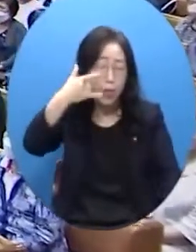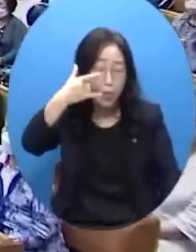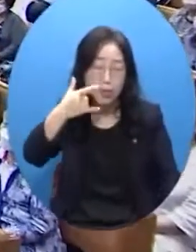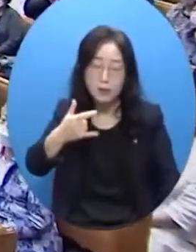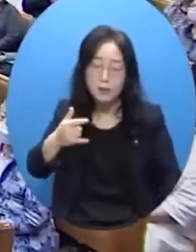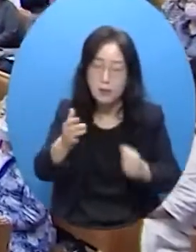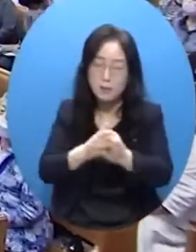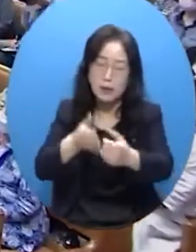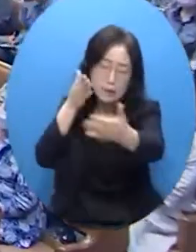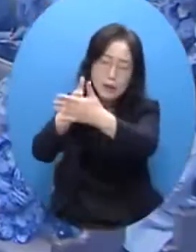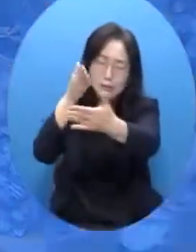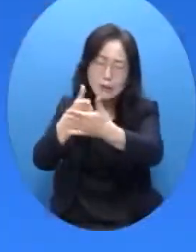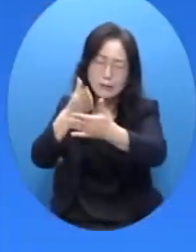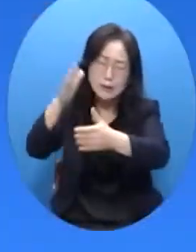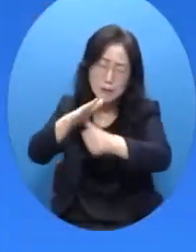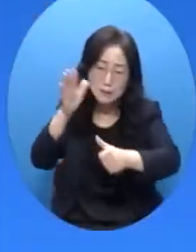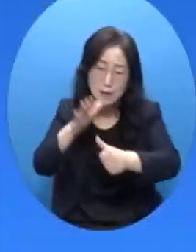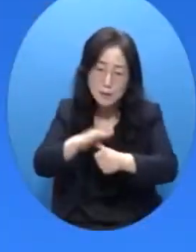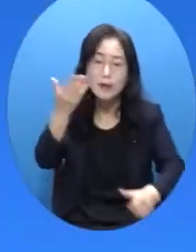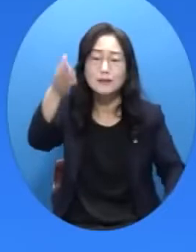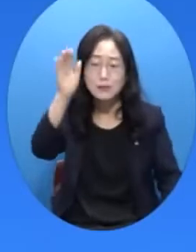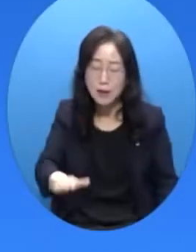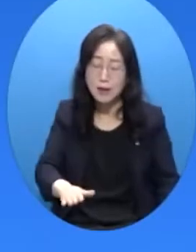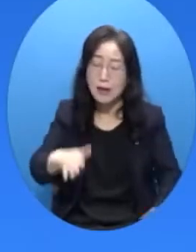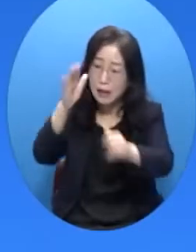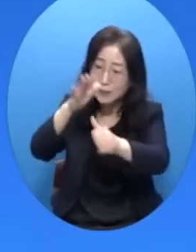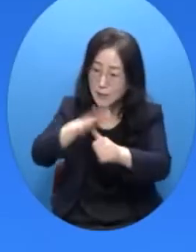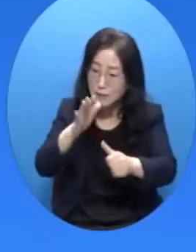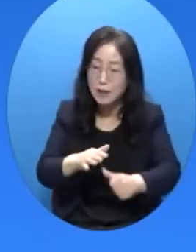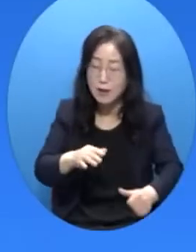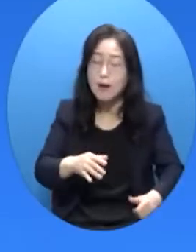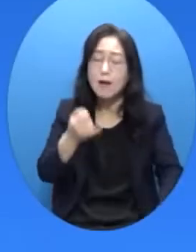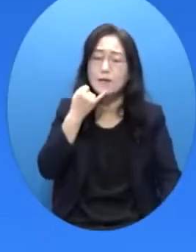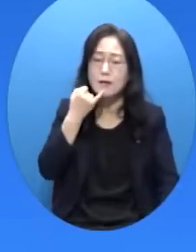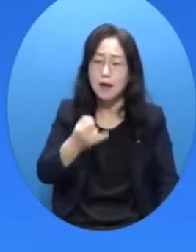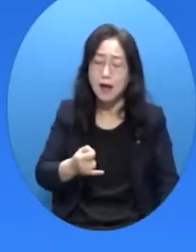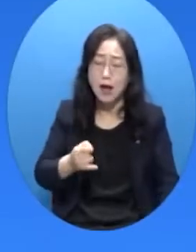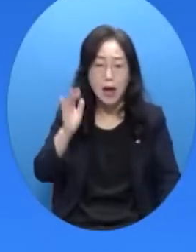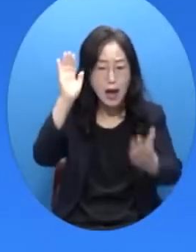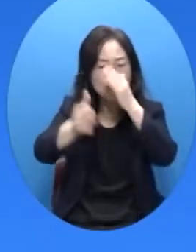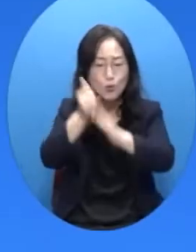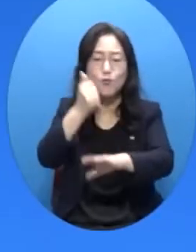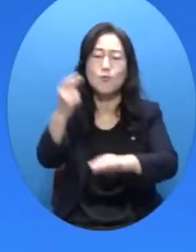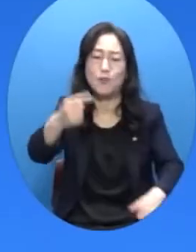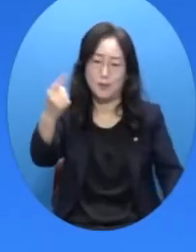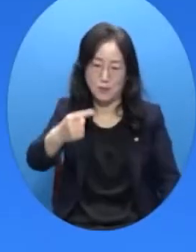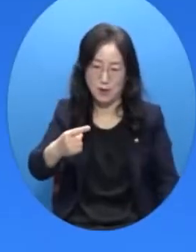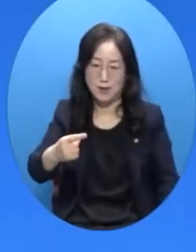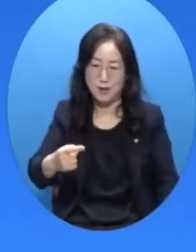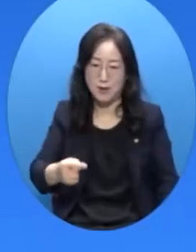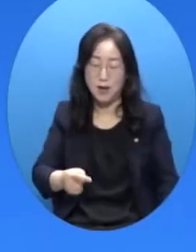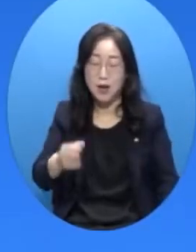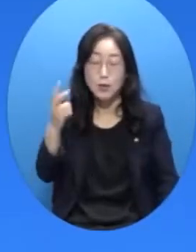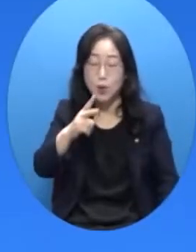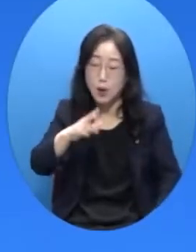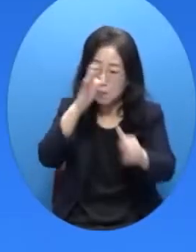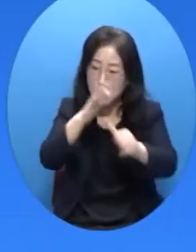그렇기 때문에 이 같은 사랑을 받은 우리들이 위로는 하나님을 사랑하고